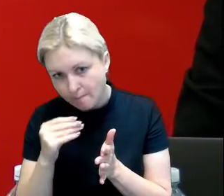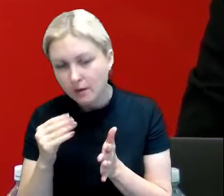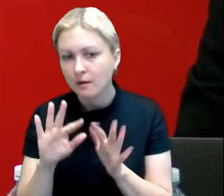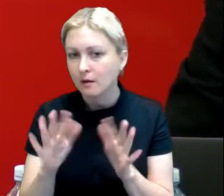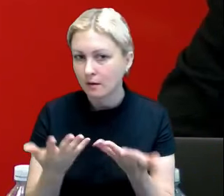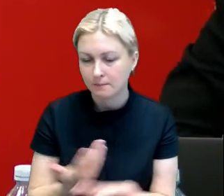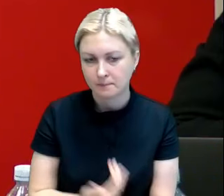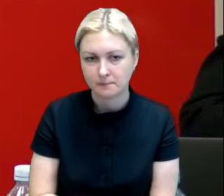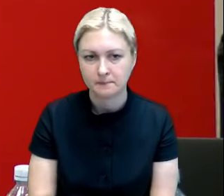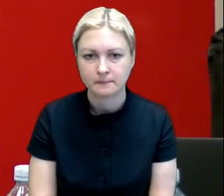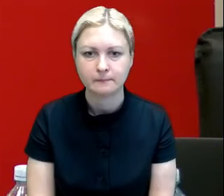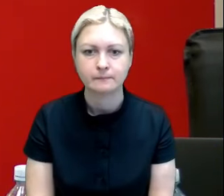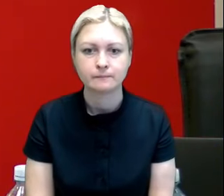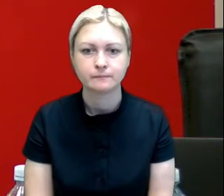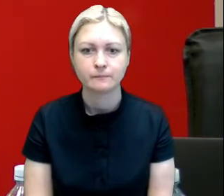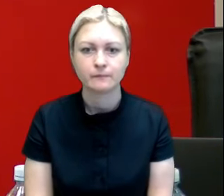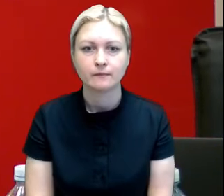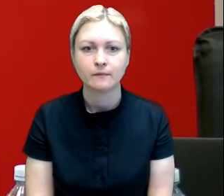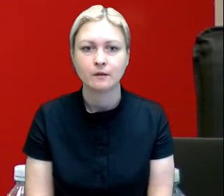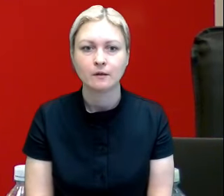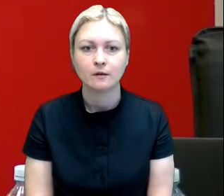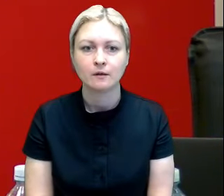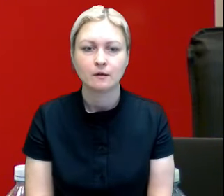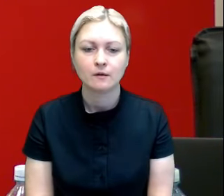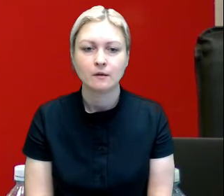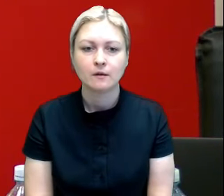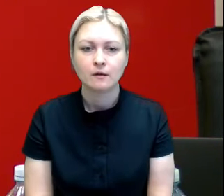registruojamės trumpoji registracija